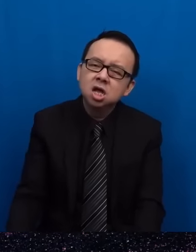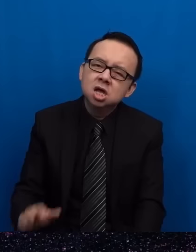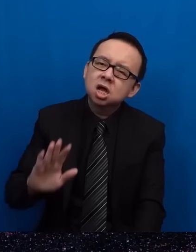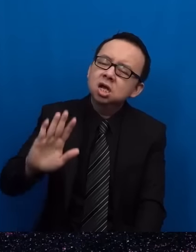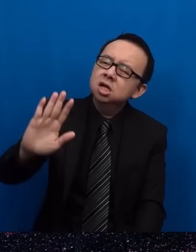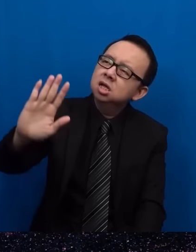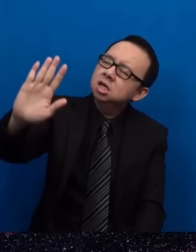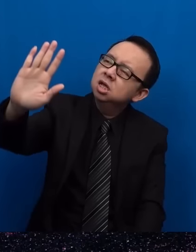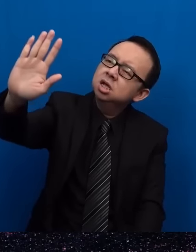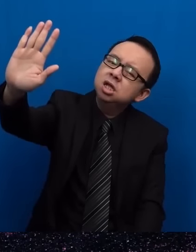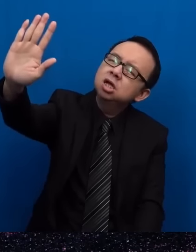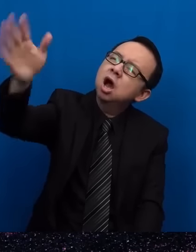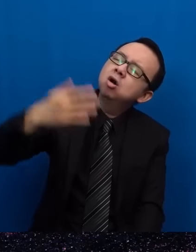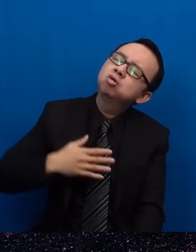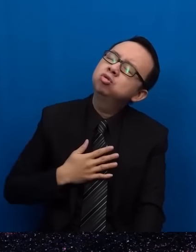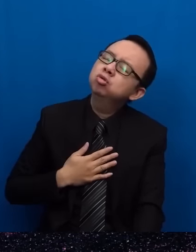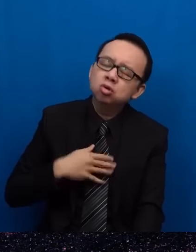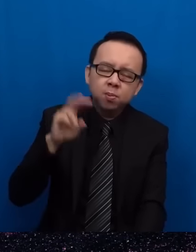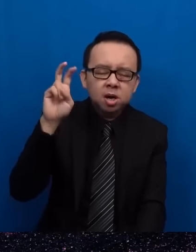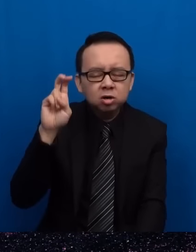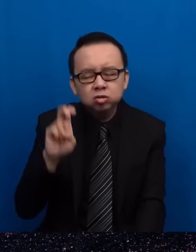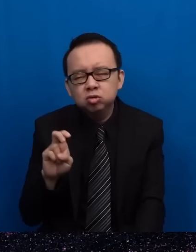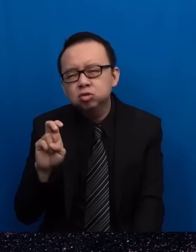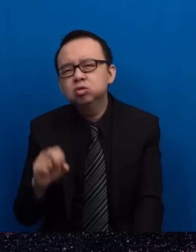Tuhan. Jika ku